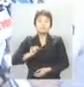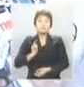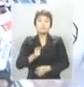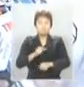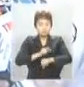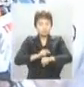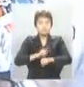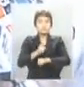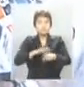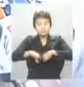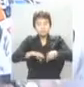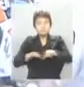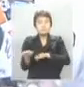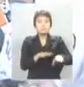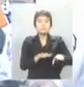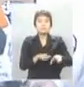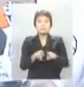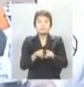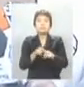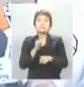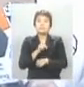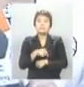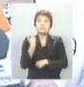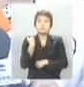ในการเตรียมตัวอะไรต่ออะไรนะครับเพราะฉะนั้น